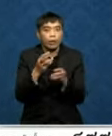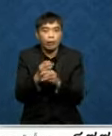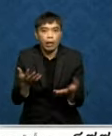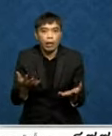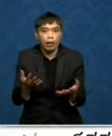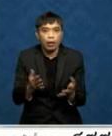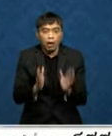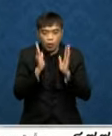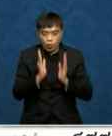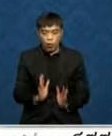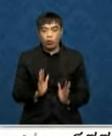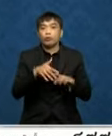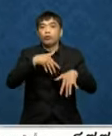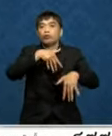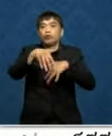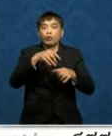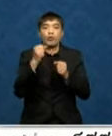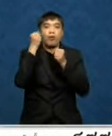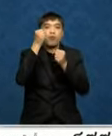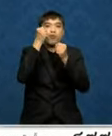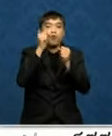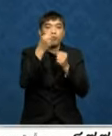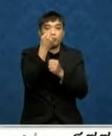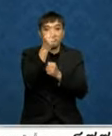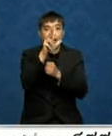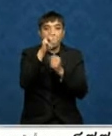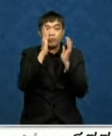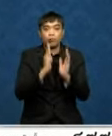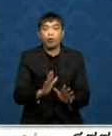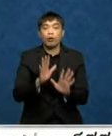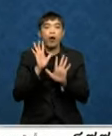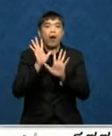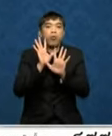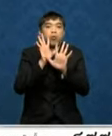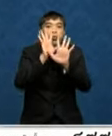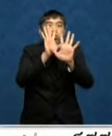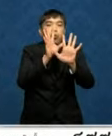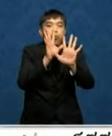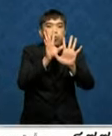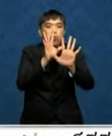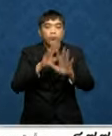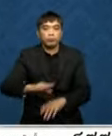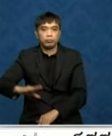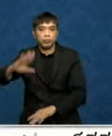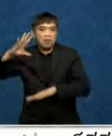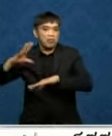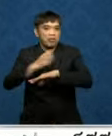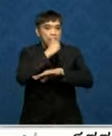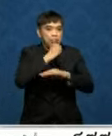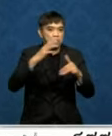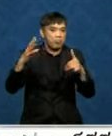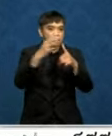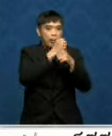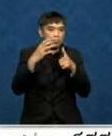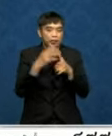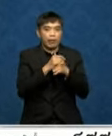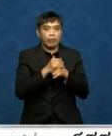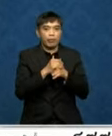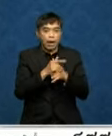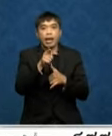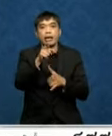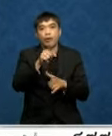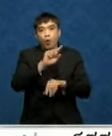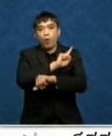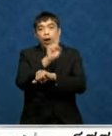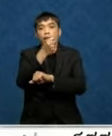ชนไปประท้วง 13คนก็ถูกจับเห็นมครับก็เป็นที่ชนวนของการประท้วง14ตุลาคม 16ครับแล้ว